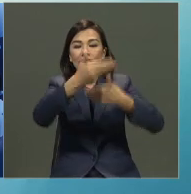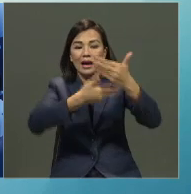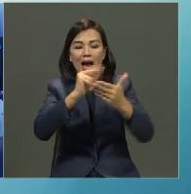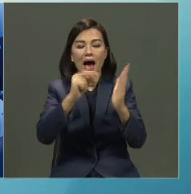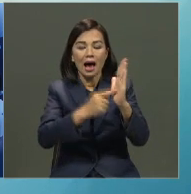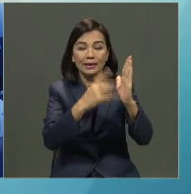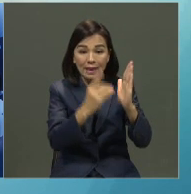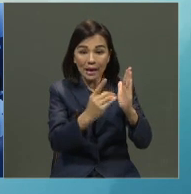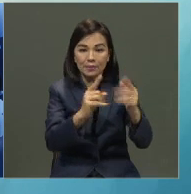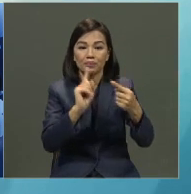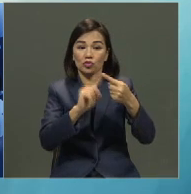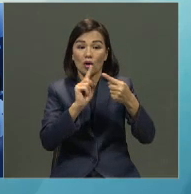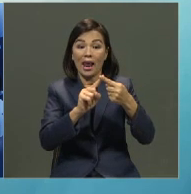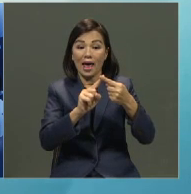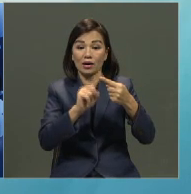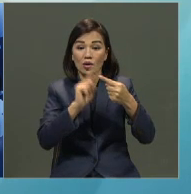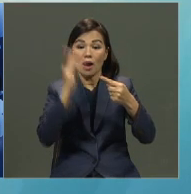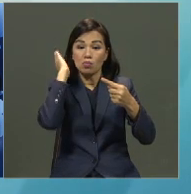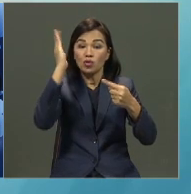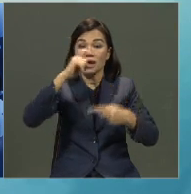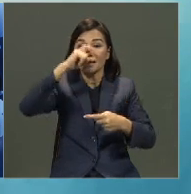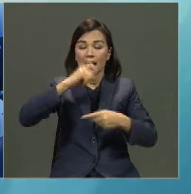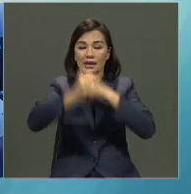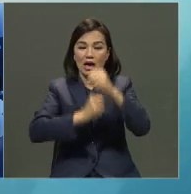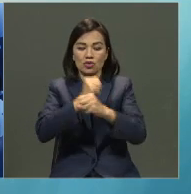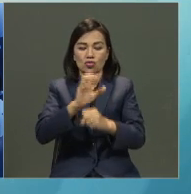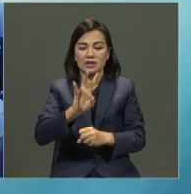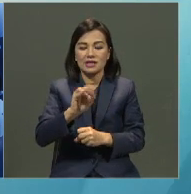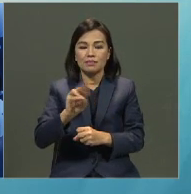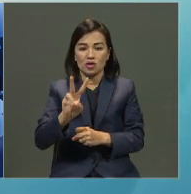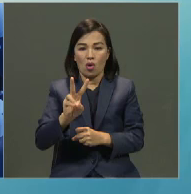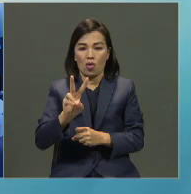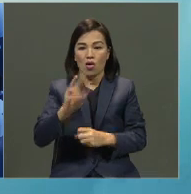รายแรกนี้เป็นรายใหม่ที่ที่อยู่ในระบบเฝ้าระวังและระบบบริการแต่เป็นรายใหม่ที่เกิดขึ้นจากการไปสถานชุมชนตลาดนัดสถานท่องเที่ยวหรือสถานพยาบาลนะครับรายที่1เนี่ยครับชัดเจนเลยครับผู้ชายไทยอายุ 72